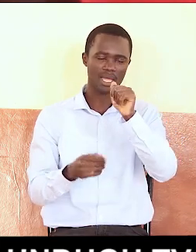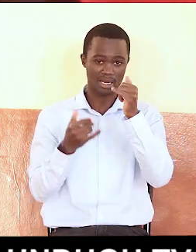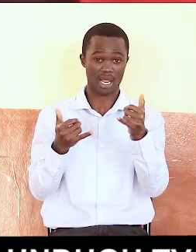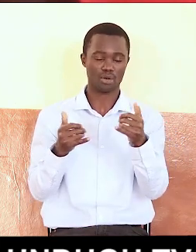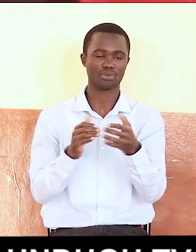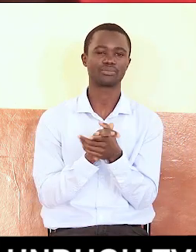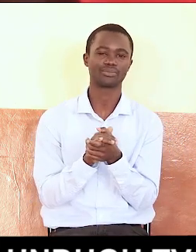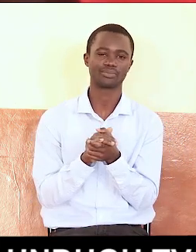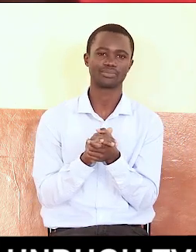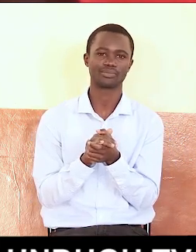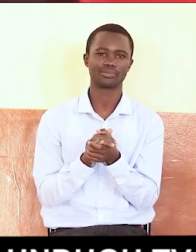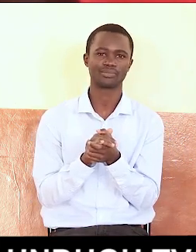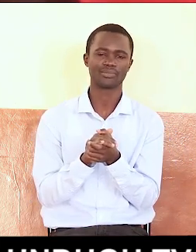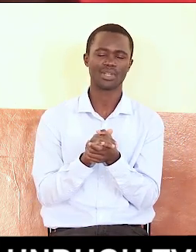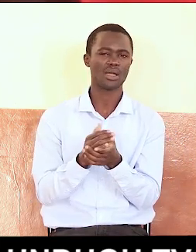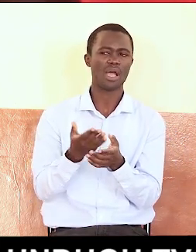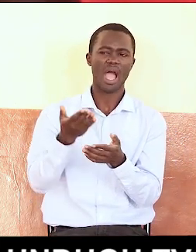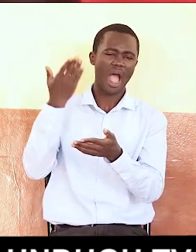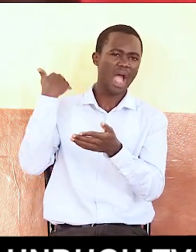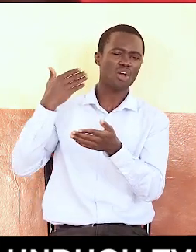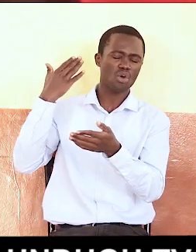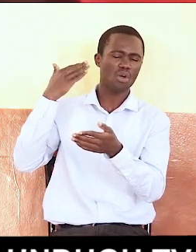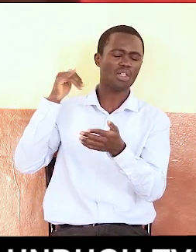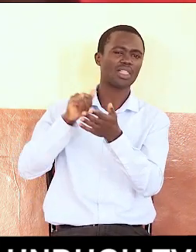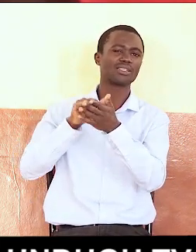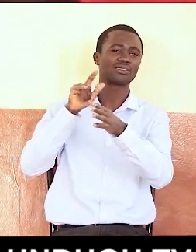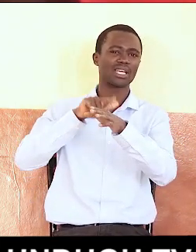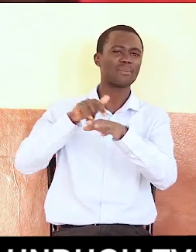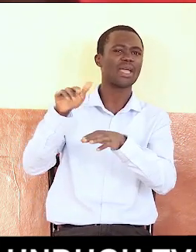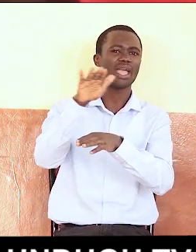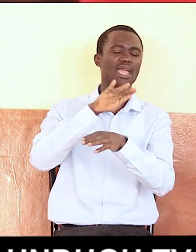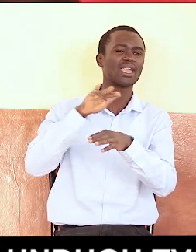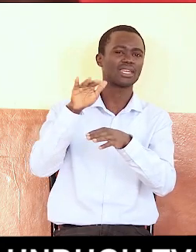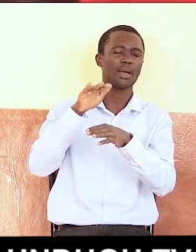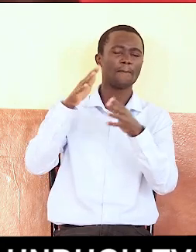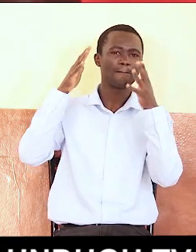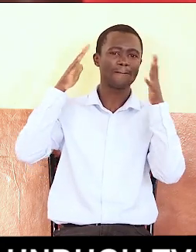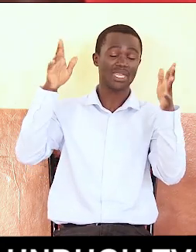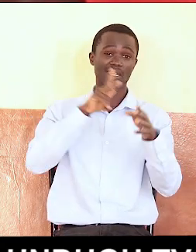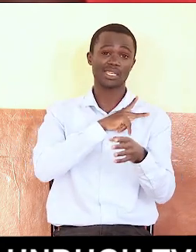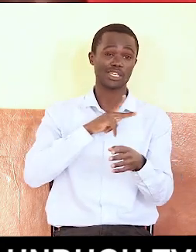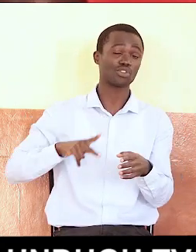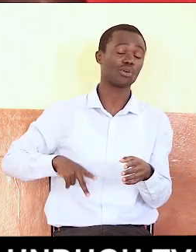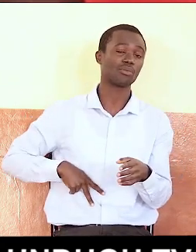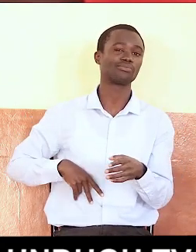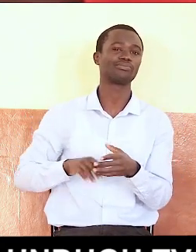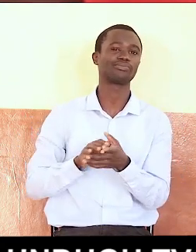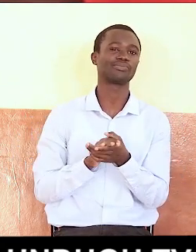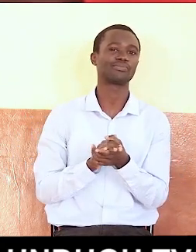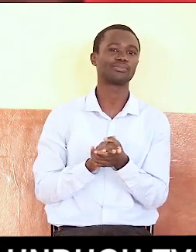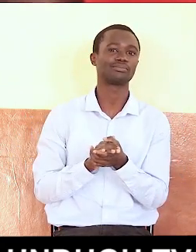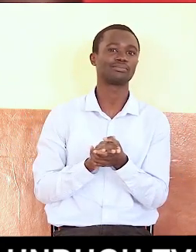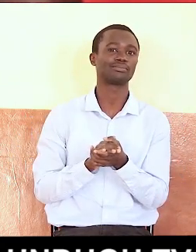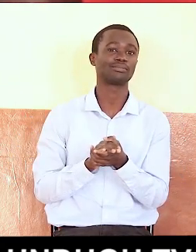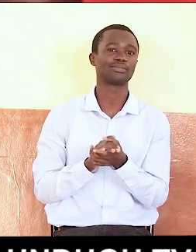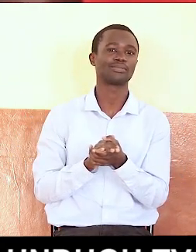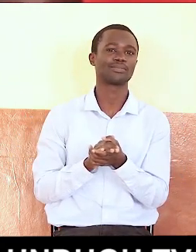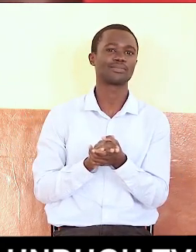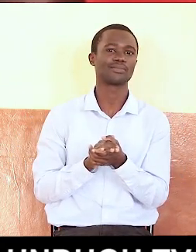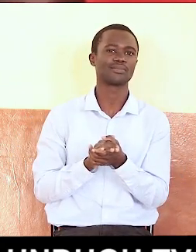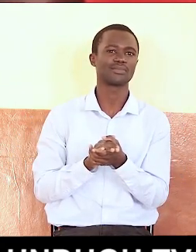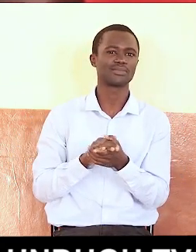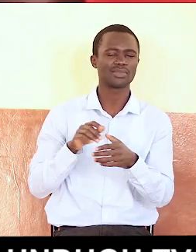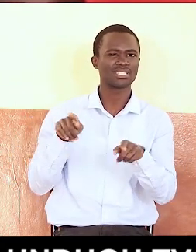wakati huo ilikuwa empire kubwa sana ya Carthage. Na wakati wa 313, kuanzia 308